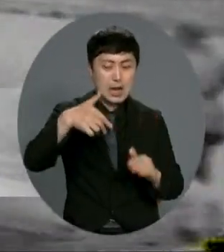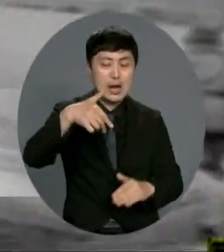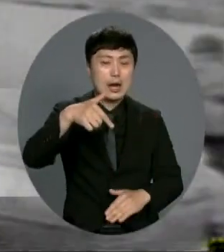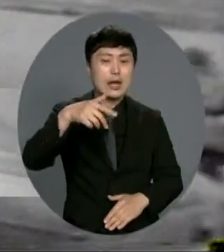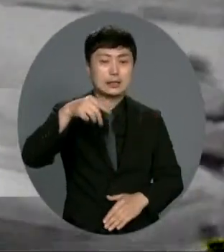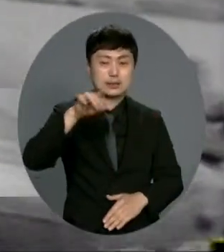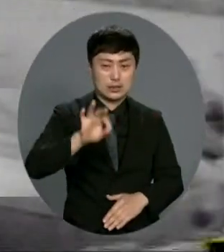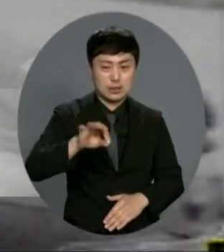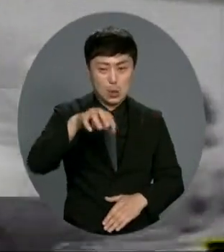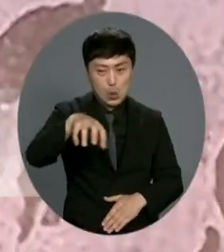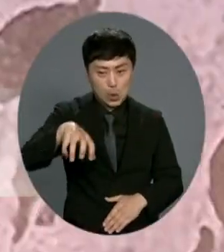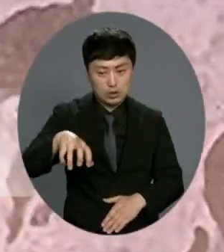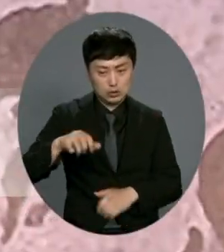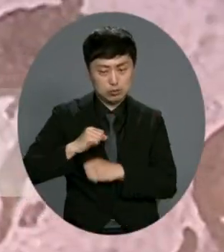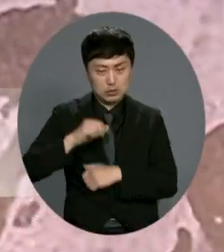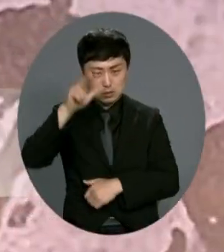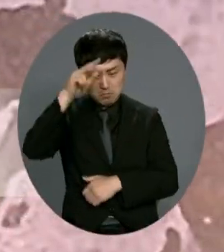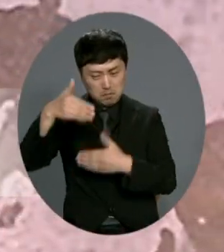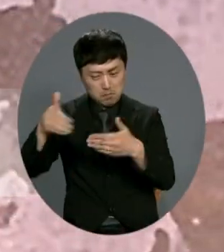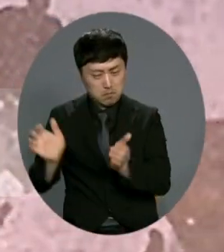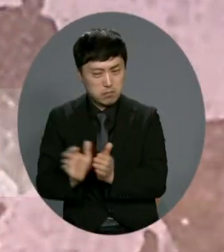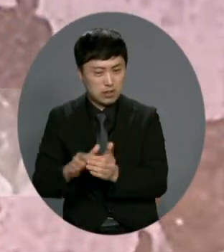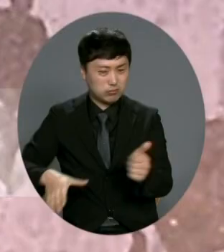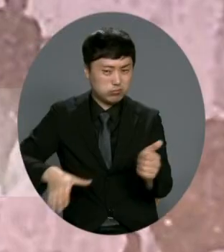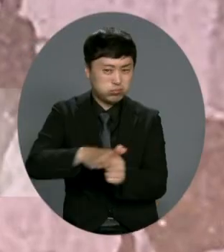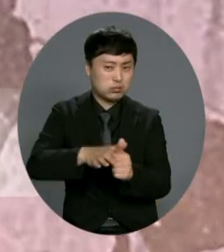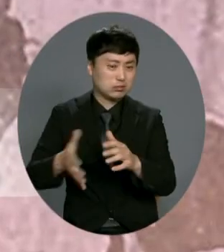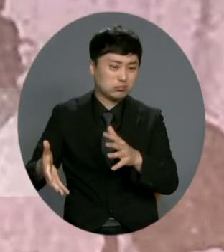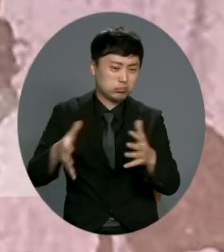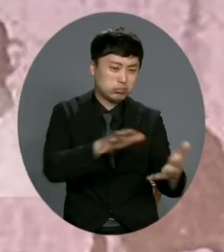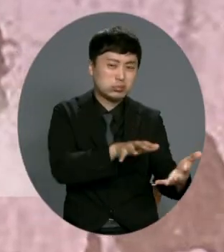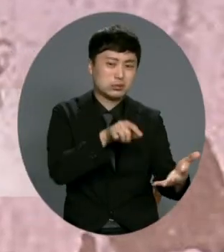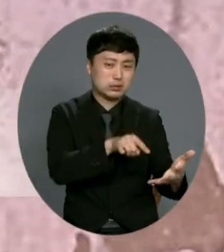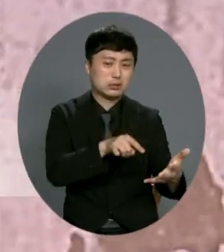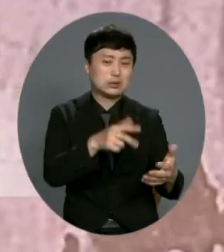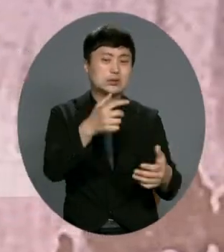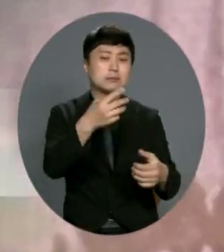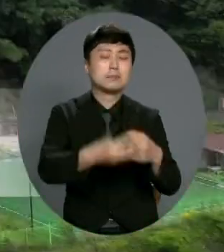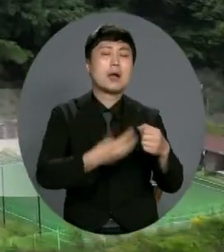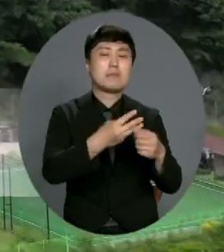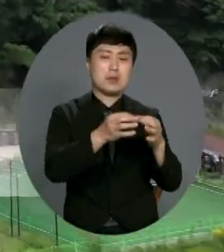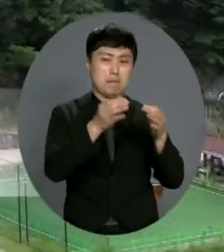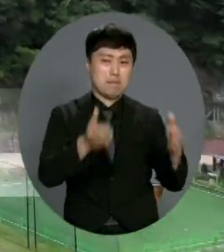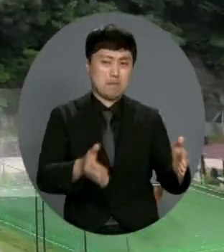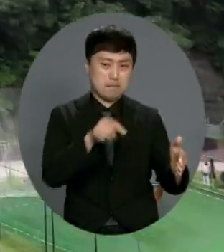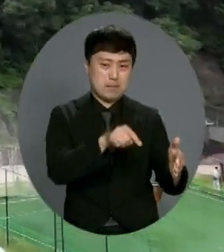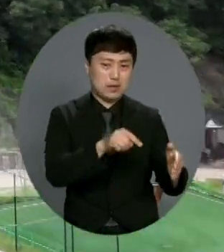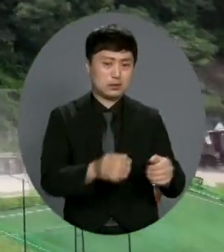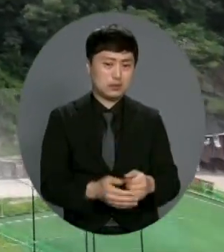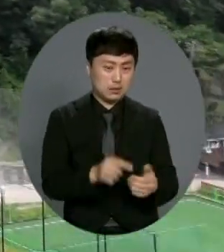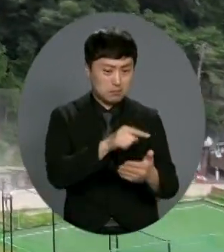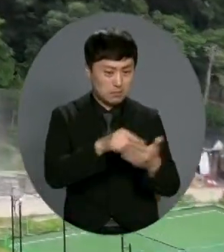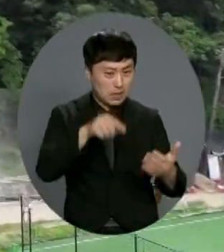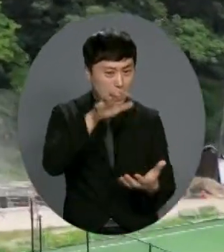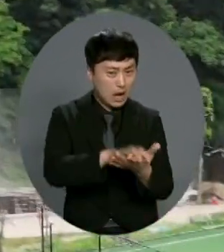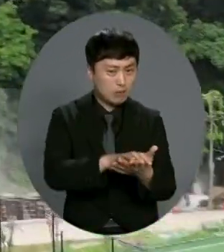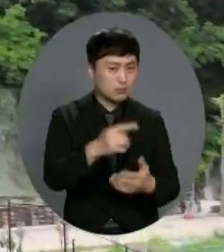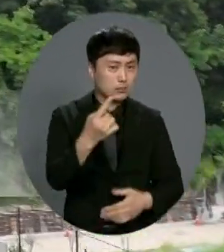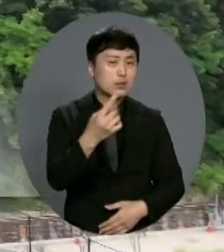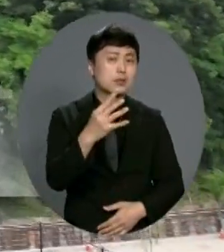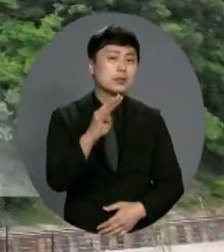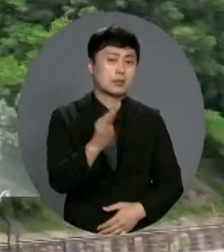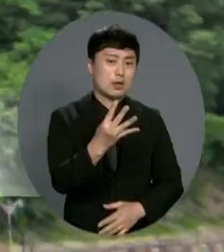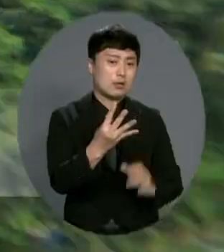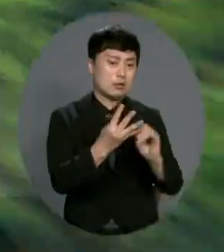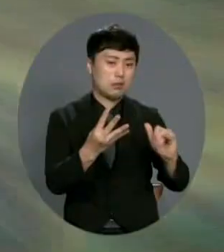일대에서 군인과 경찰에 의해 집단 살해된지 73년 만입니다 희생자는 1400명 이상일 걸로